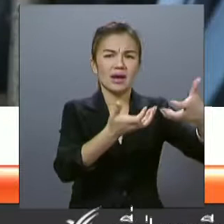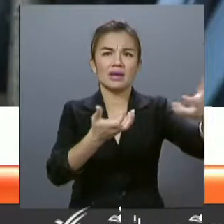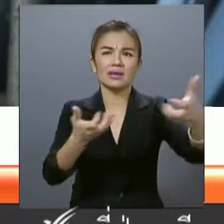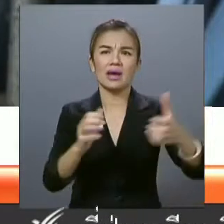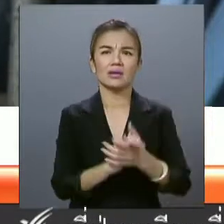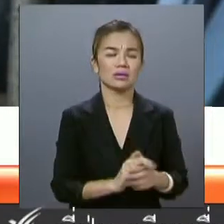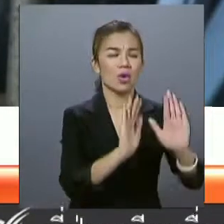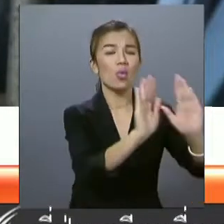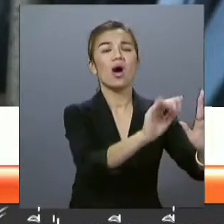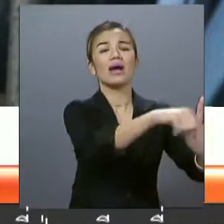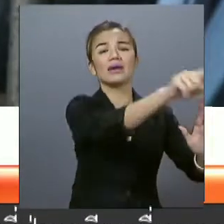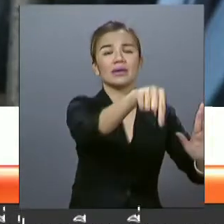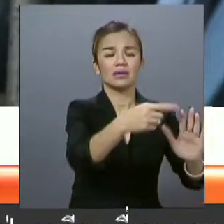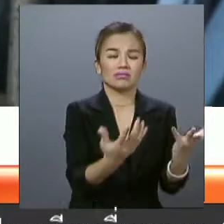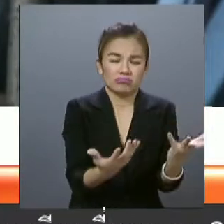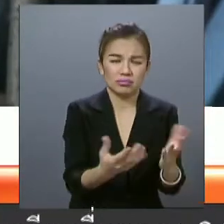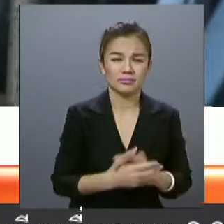ไว้เฉยๆค่ะ